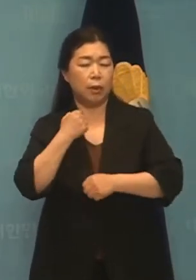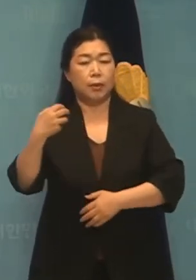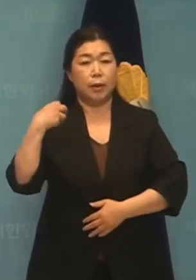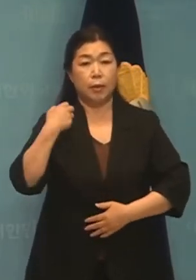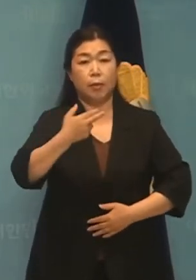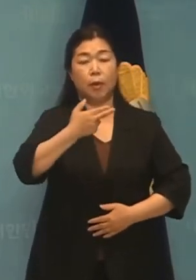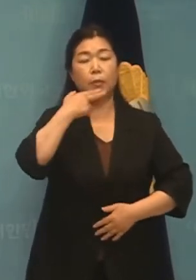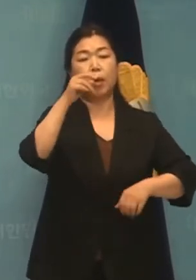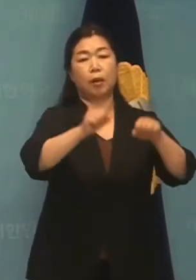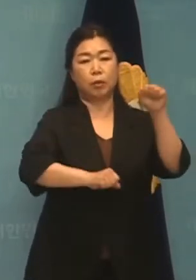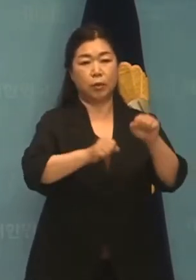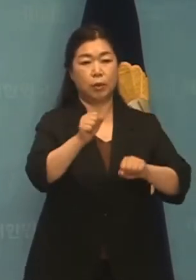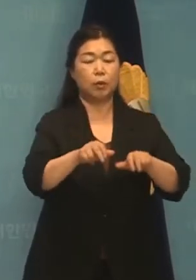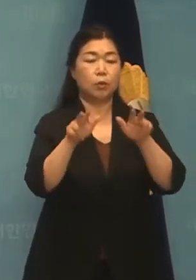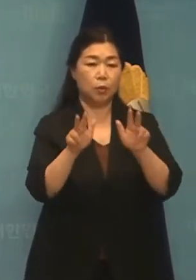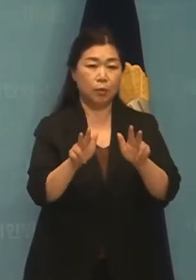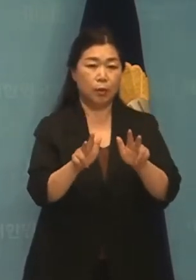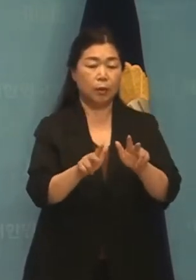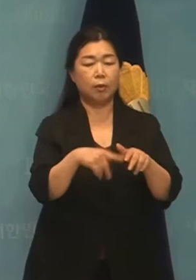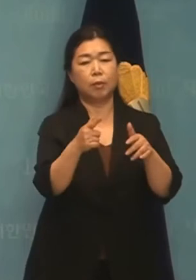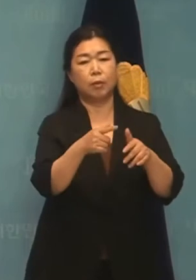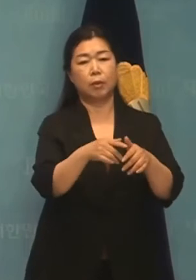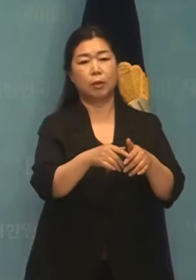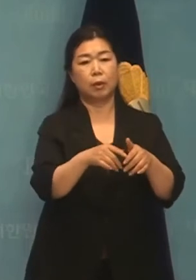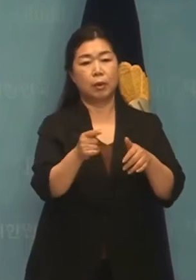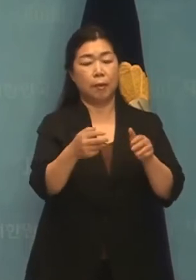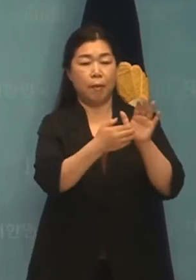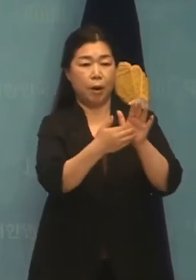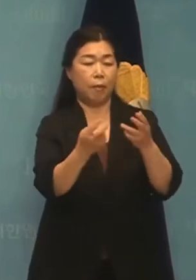무책임이 이 기회를 날려버렸습니다.